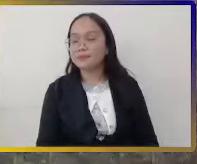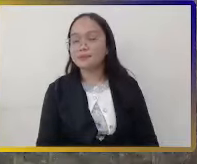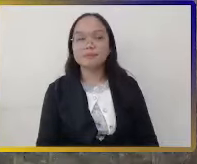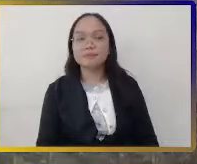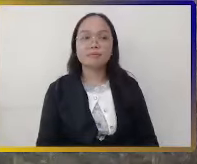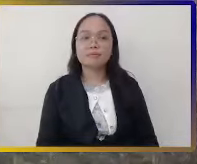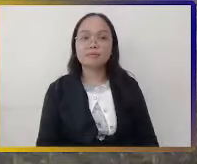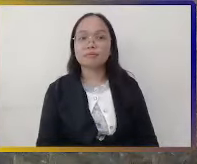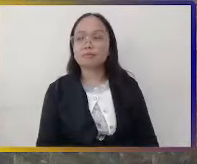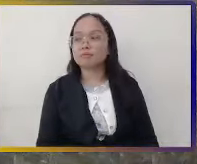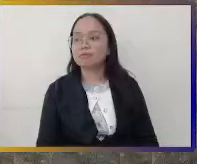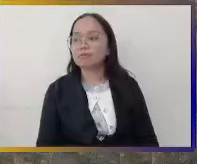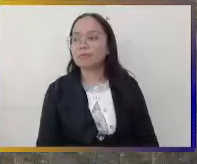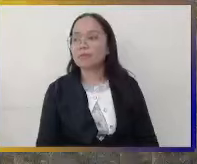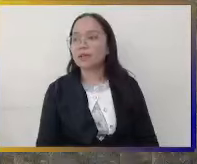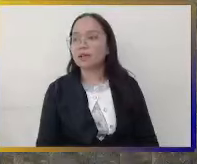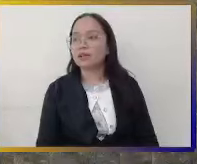Teka lang, nasinok ako doon.